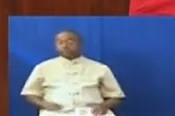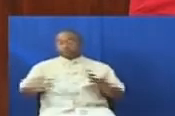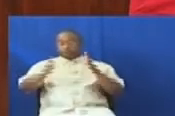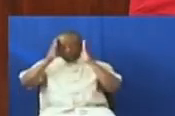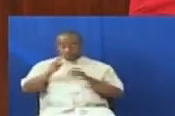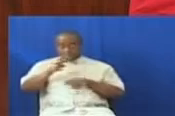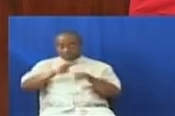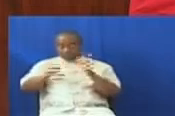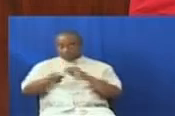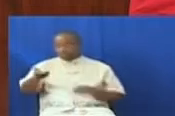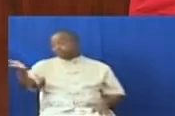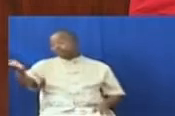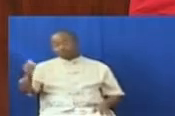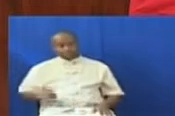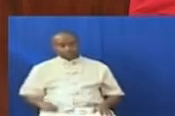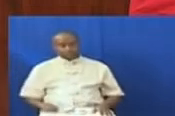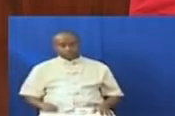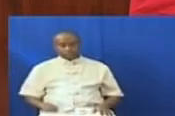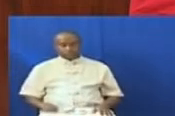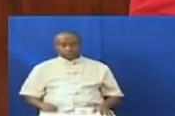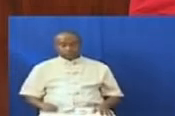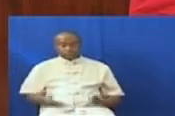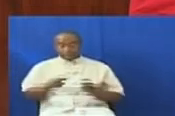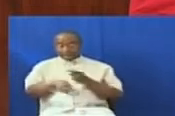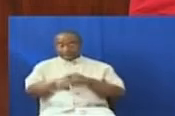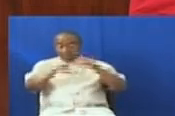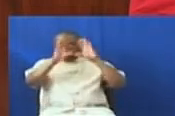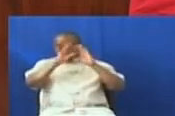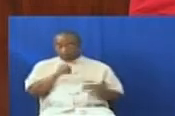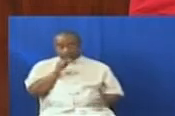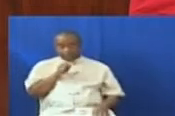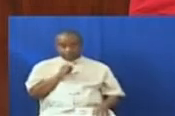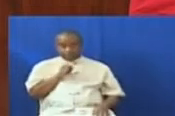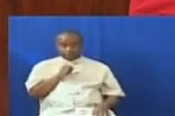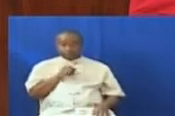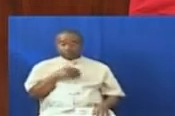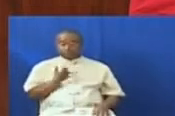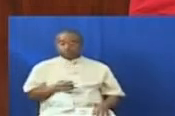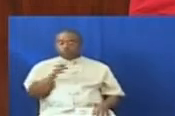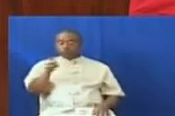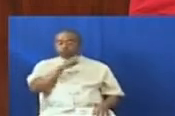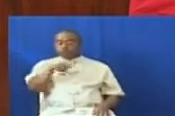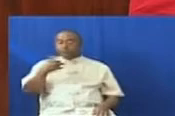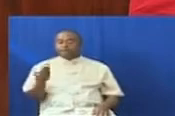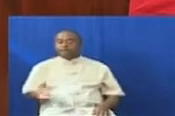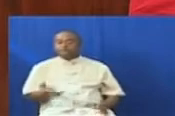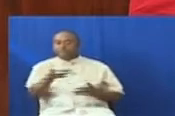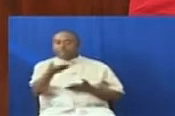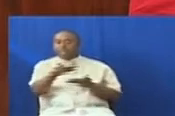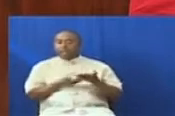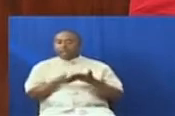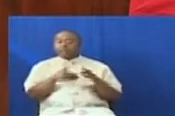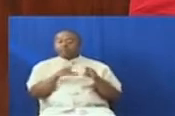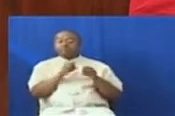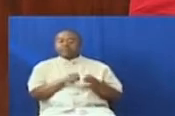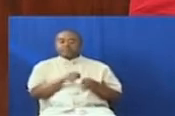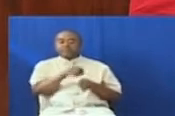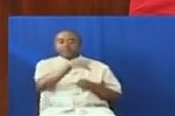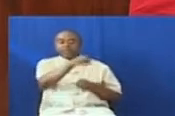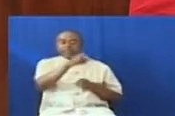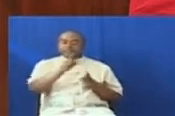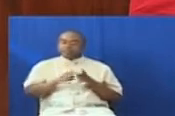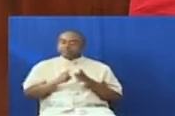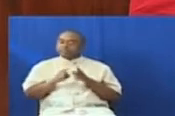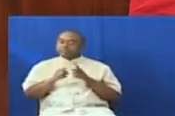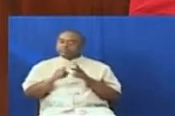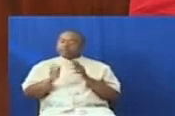kuna swala jingine limeonyeshwa kwenye taarifa hapa, kukosekana kwa hati miliki za ardhi, majengo na